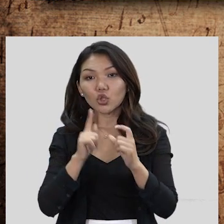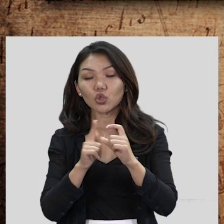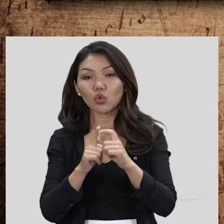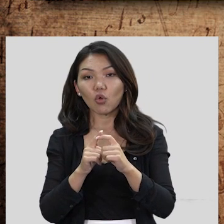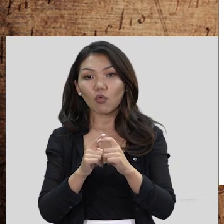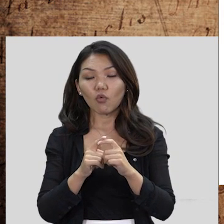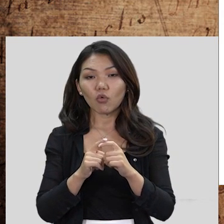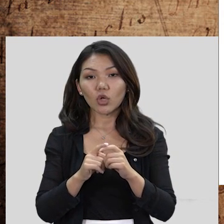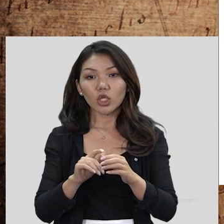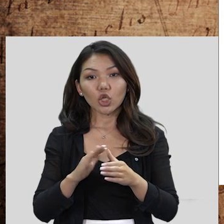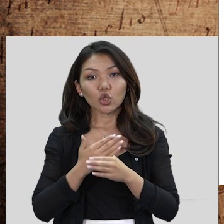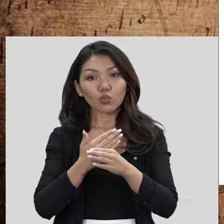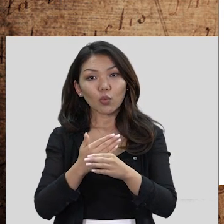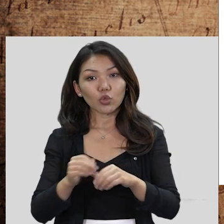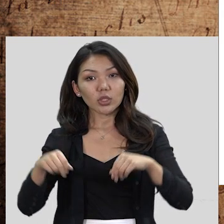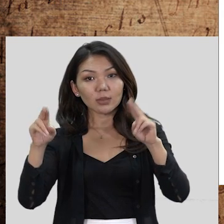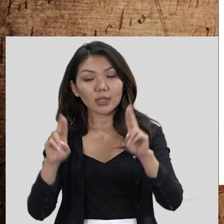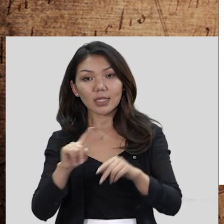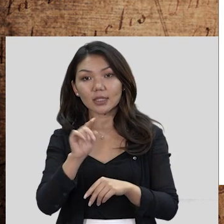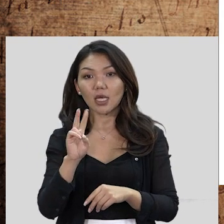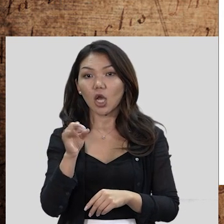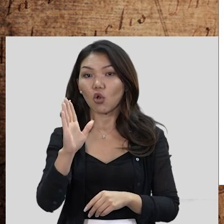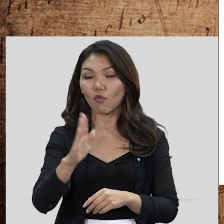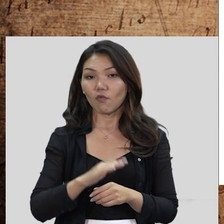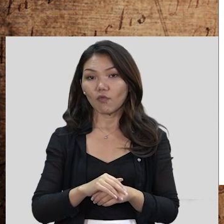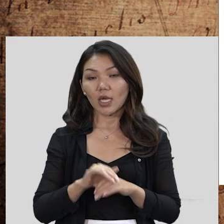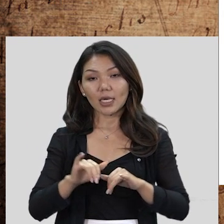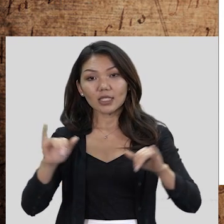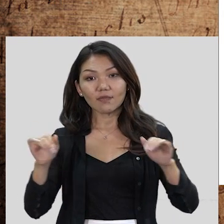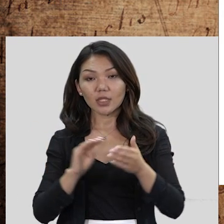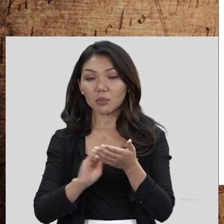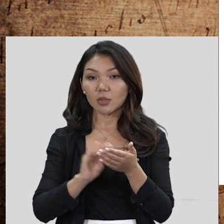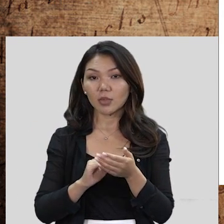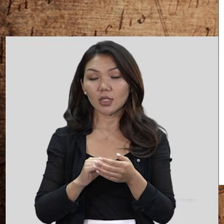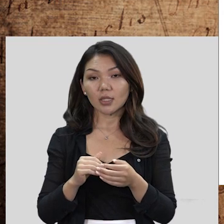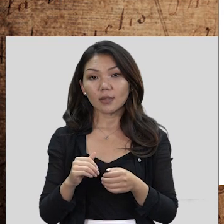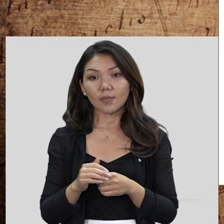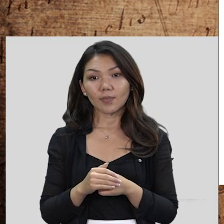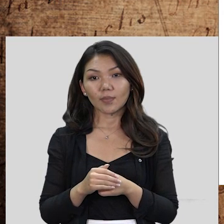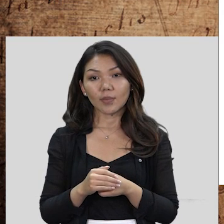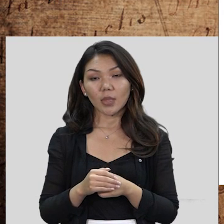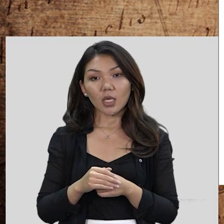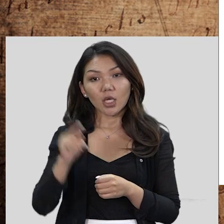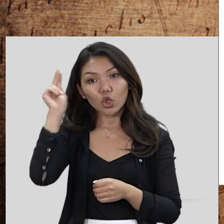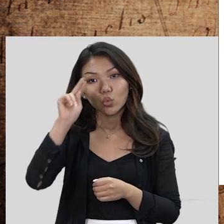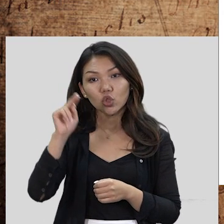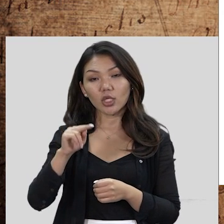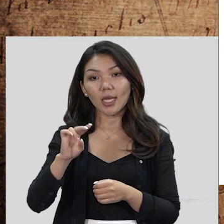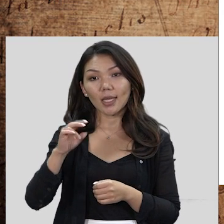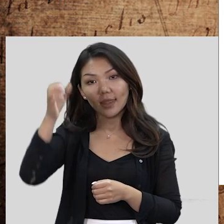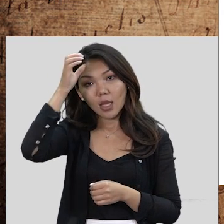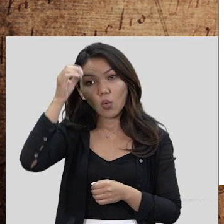знаков процессы возникновения и развития письменности и сами рукописные памятники изучает наука палеография